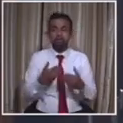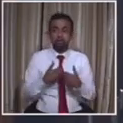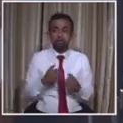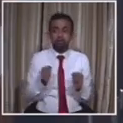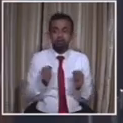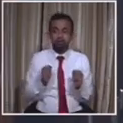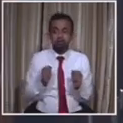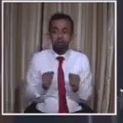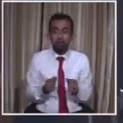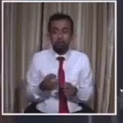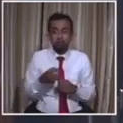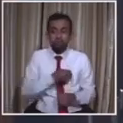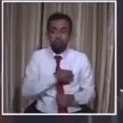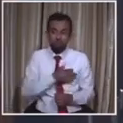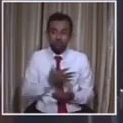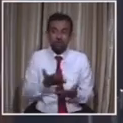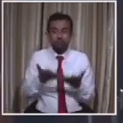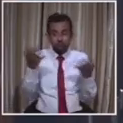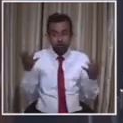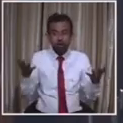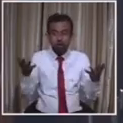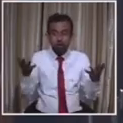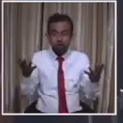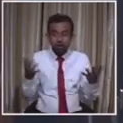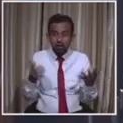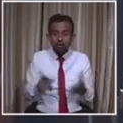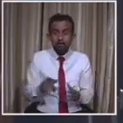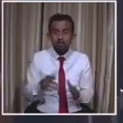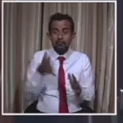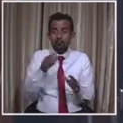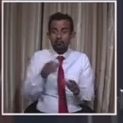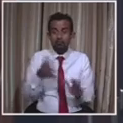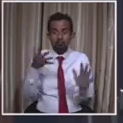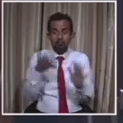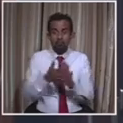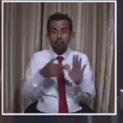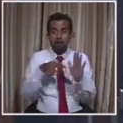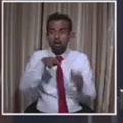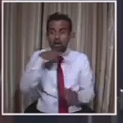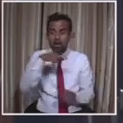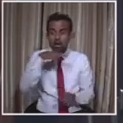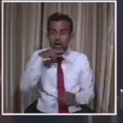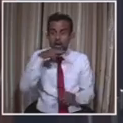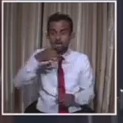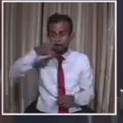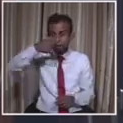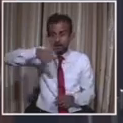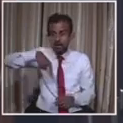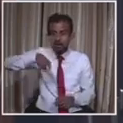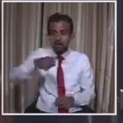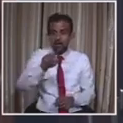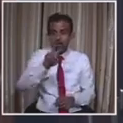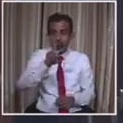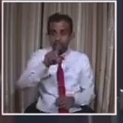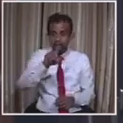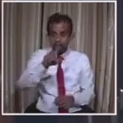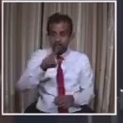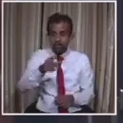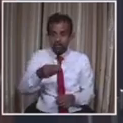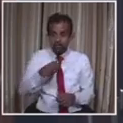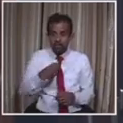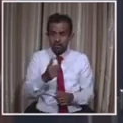මැරුම් කන්න වෙනවා මිනිස්සු එච්චර වෛරකෙන් ඉන්නේ. ඒක නිසා මේ ජනප්‍රිය දේවල් කරන්න එපා. ඔය නාරායම්පුර සෙට් එකේ රුපියල් 121කට කන්ද නැමැතුව අපි හැදලි